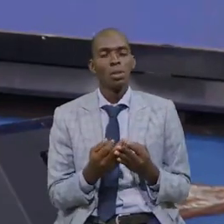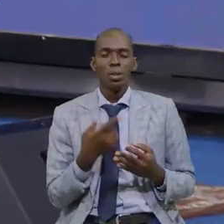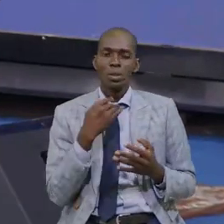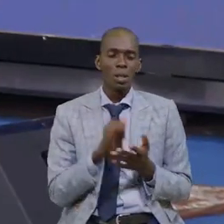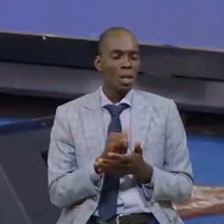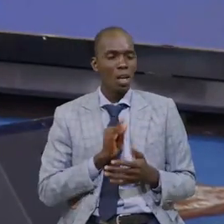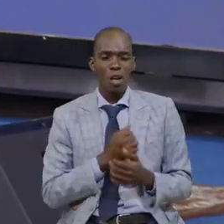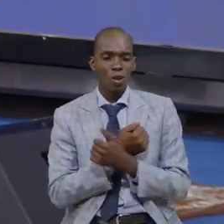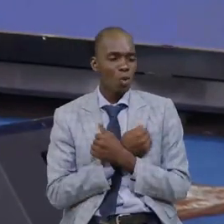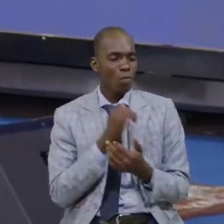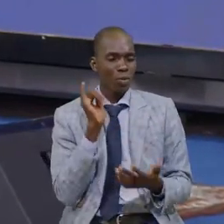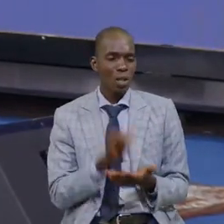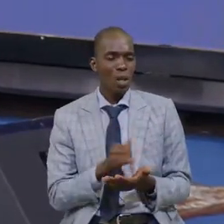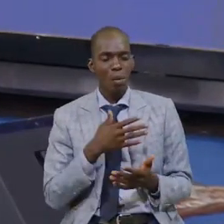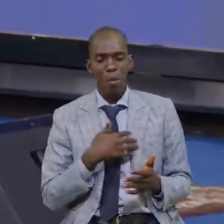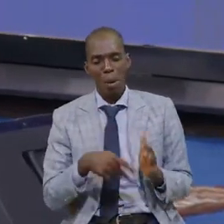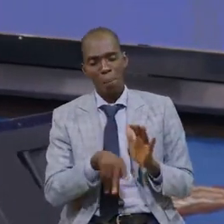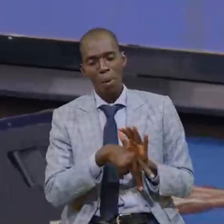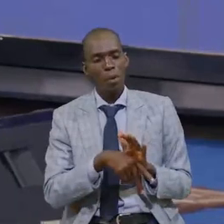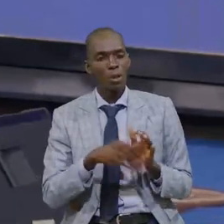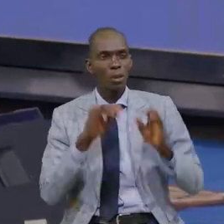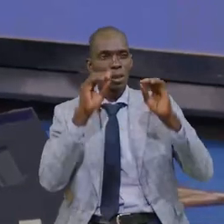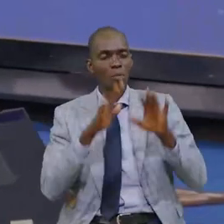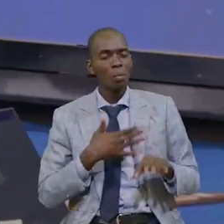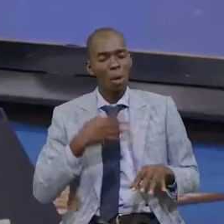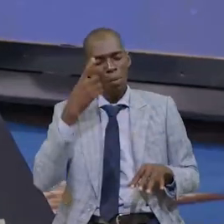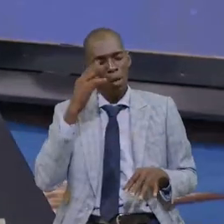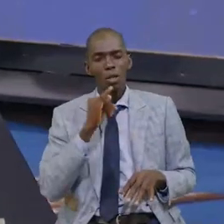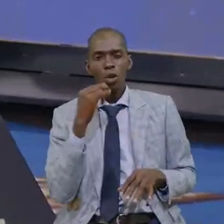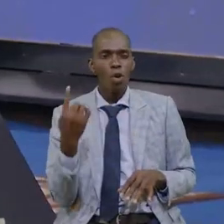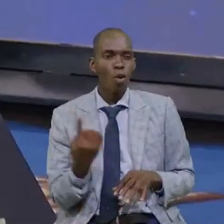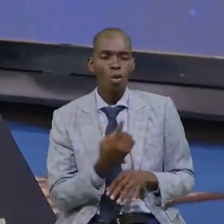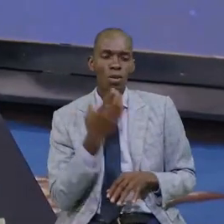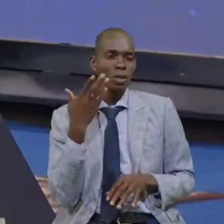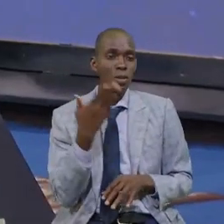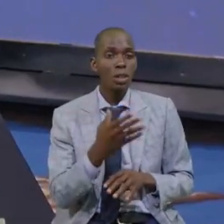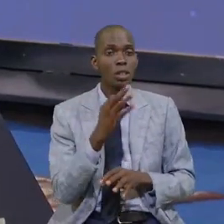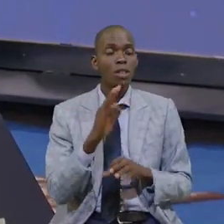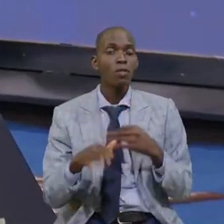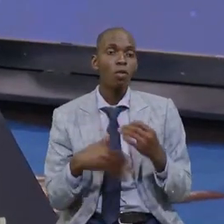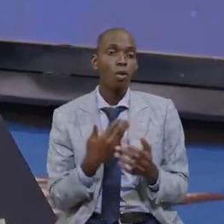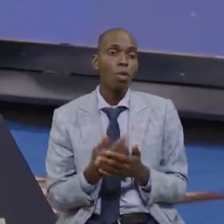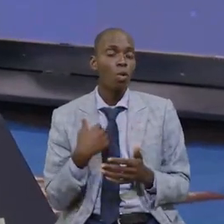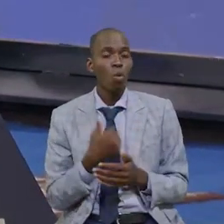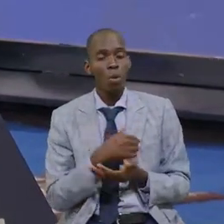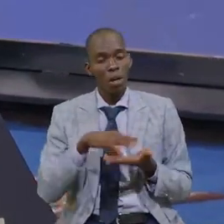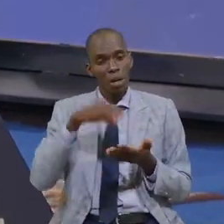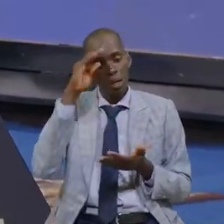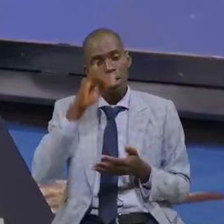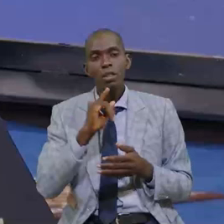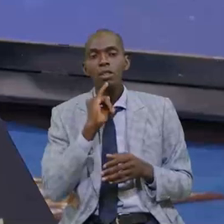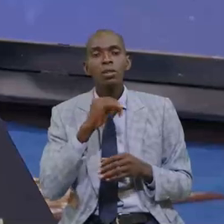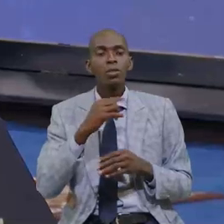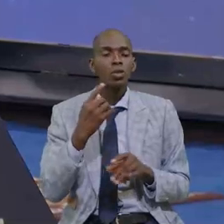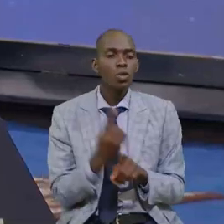C'est tout ce que nous apprenons. Ah, j'ai mon maître du primaire, je pense toujours à lui. C'est tout ce que nous apprenons, c'est du maître